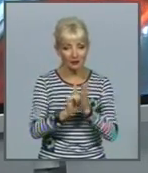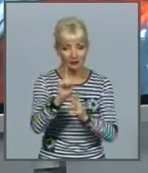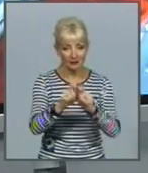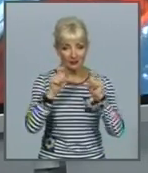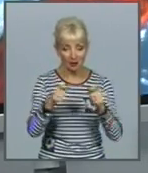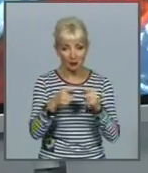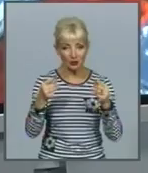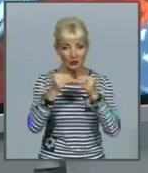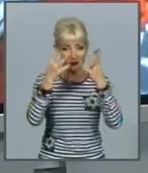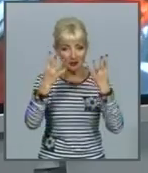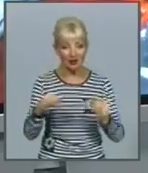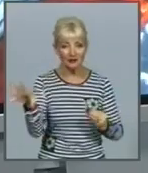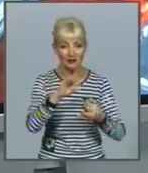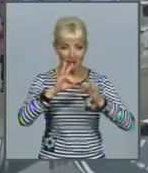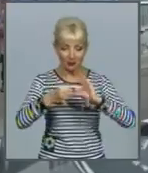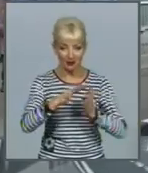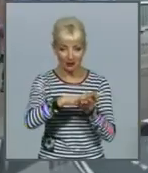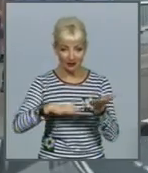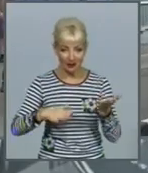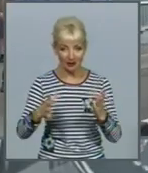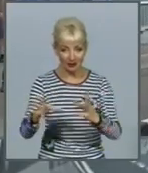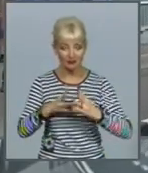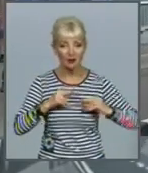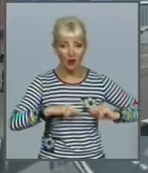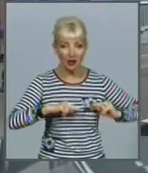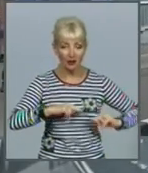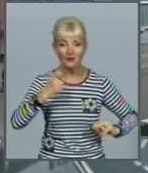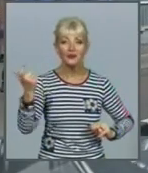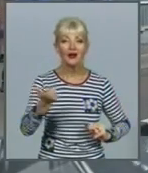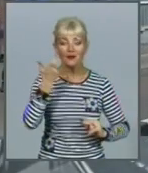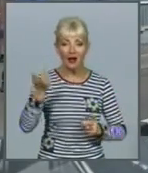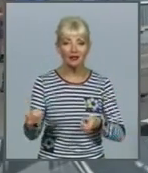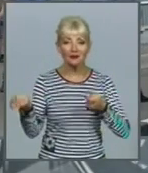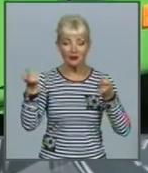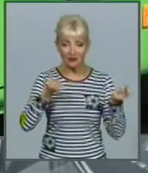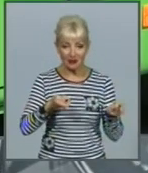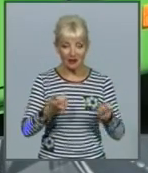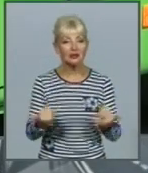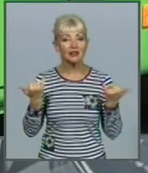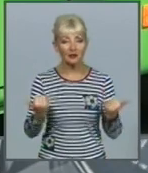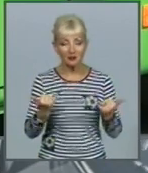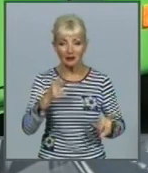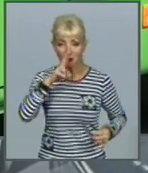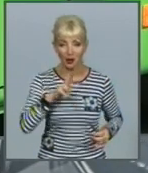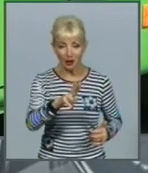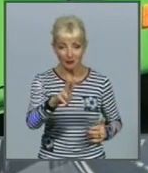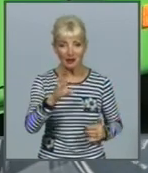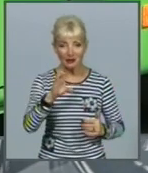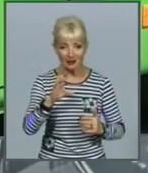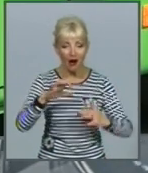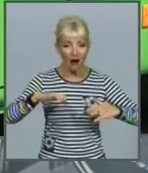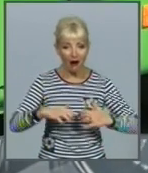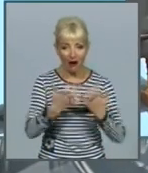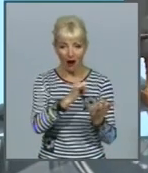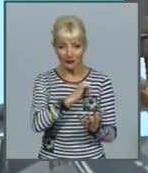Всі подробиці далі у моїх колег. У Харків прибувають сучасні тролейбуси з автономним ходом, що можуть